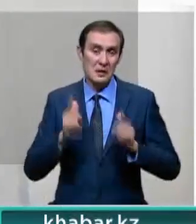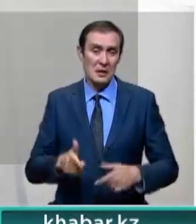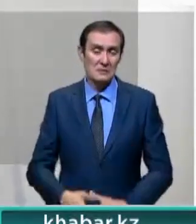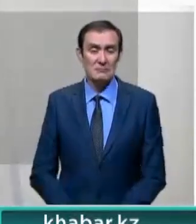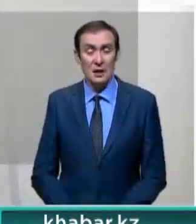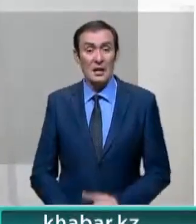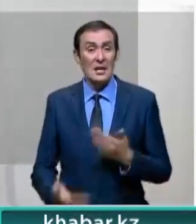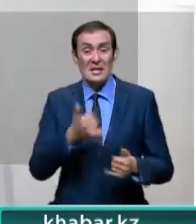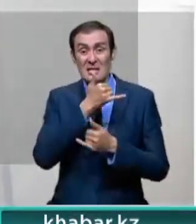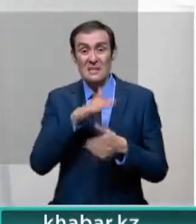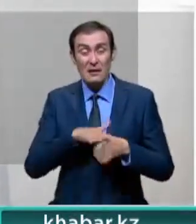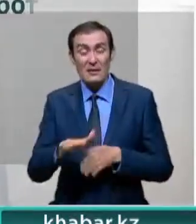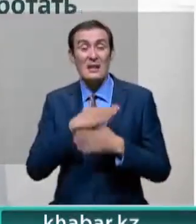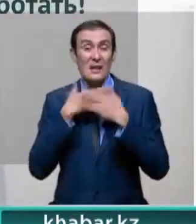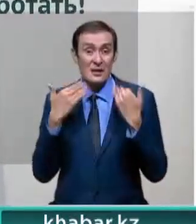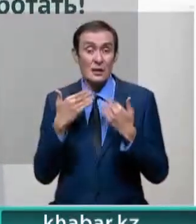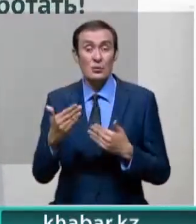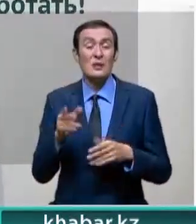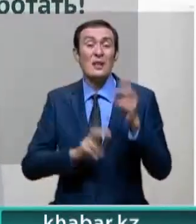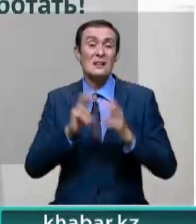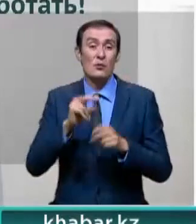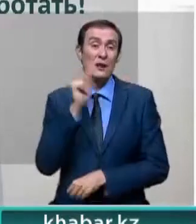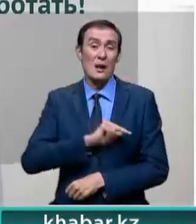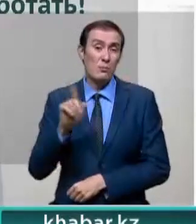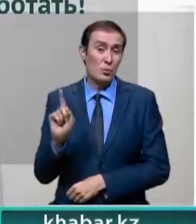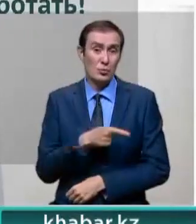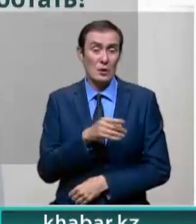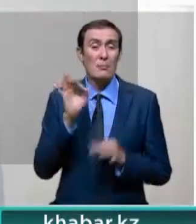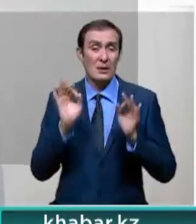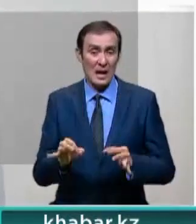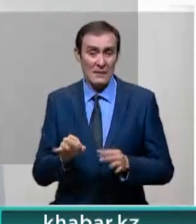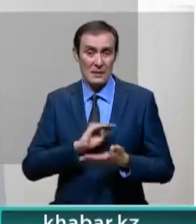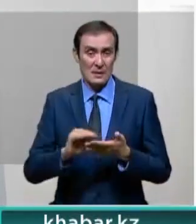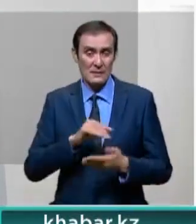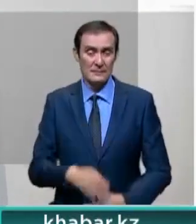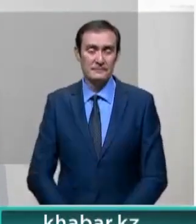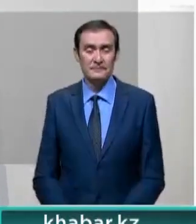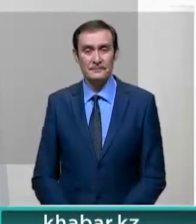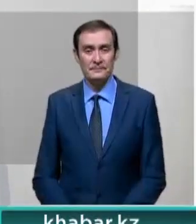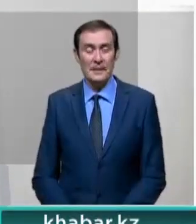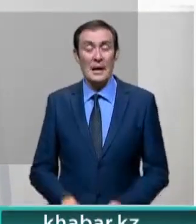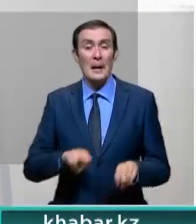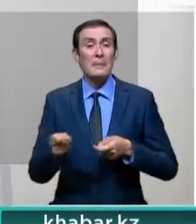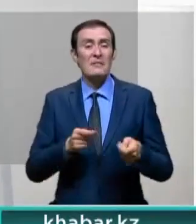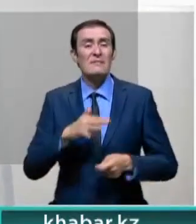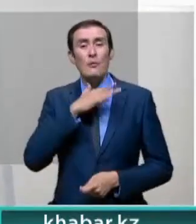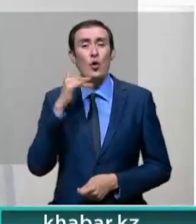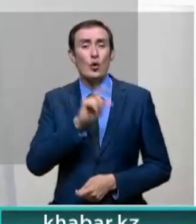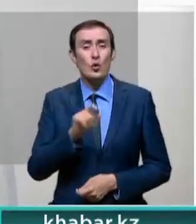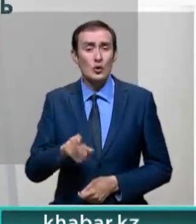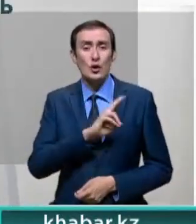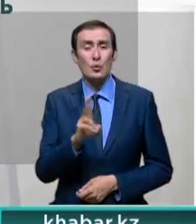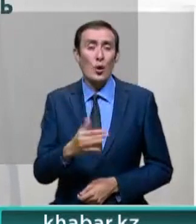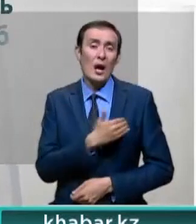Раз не справляются или не хотят, пусть идут на завод работать. Правильно он их. В правительстве много людей,